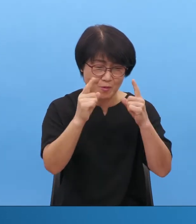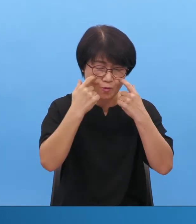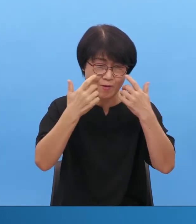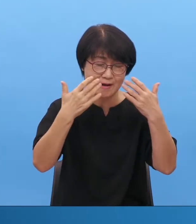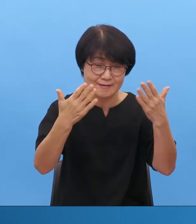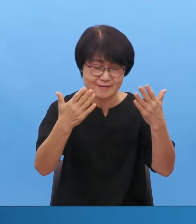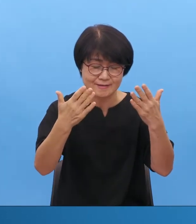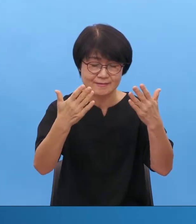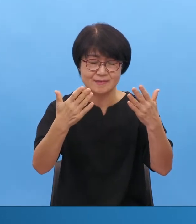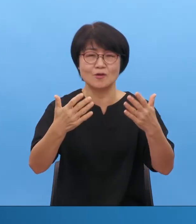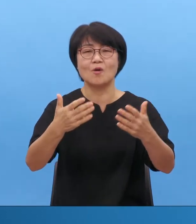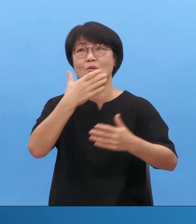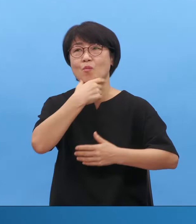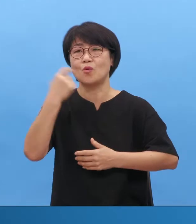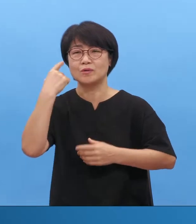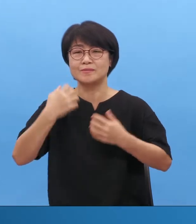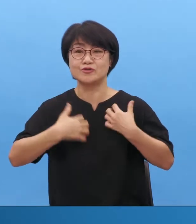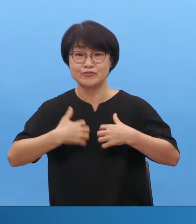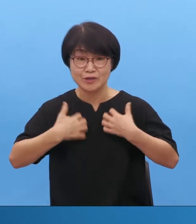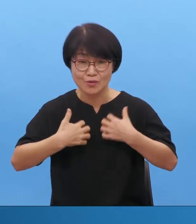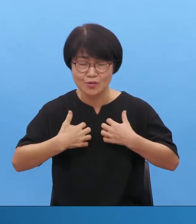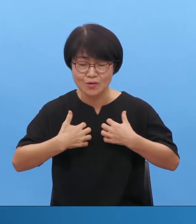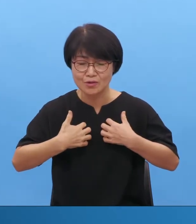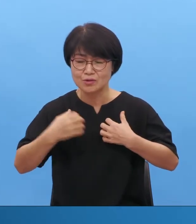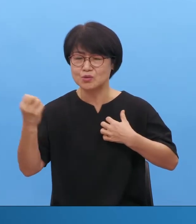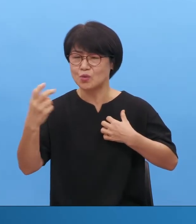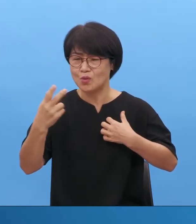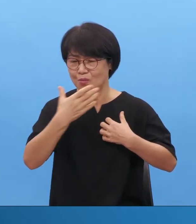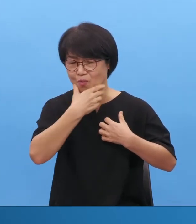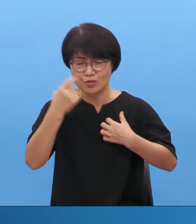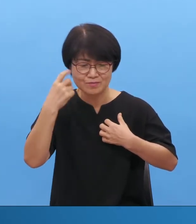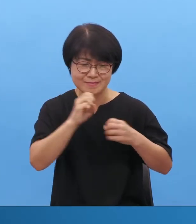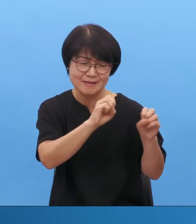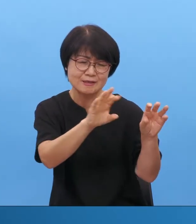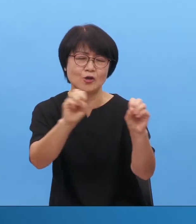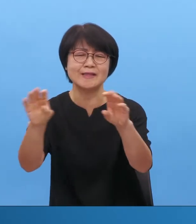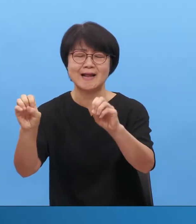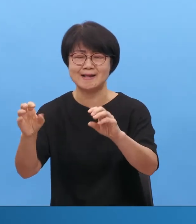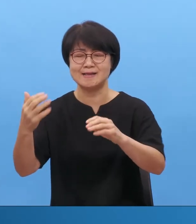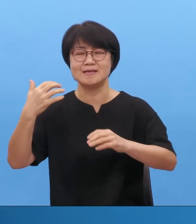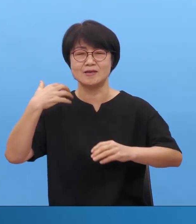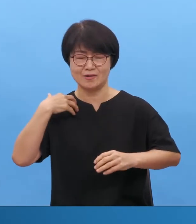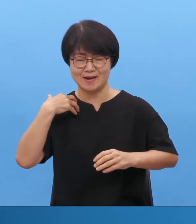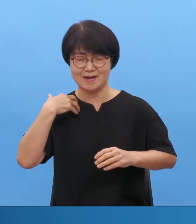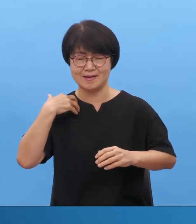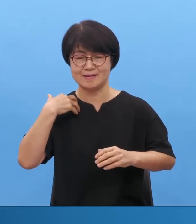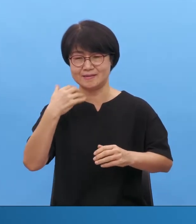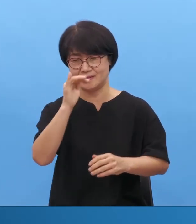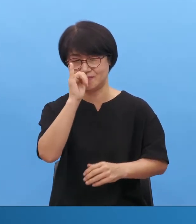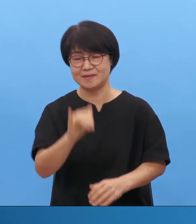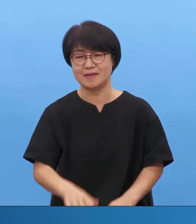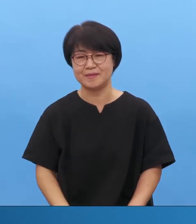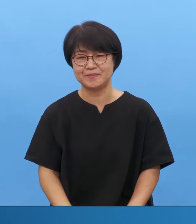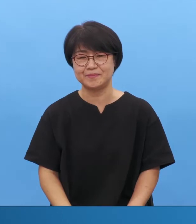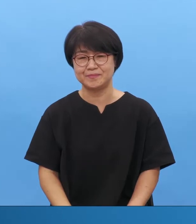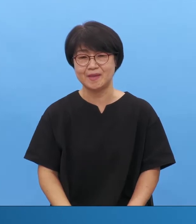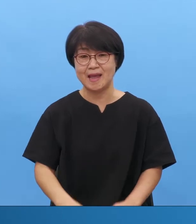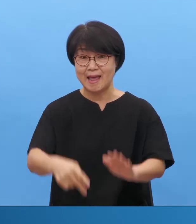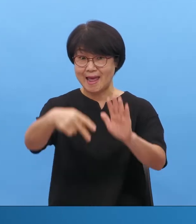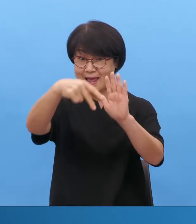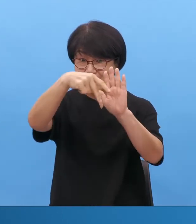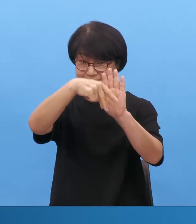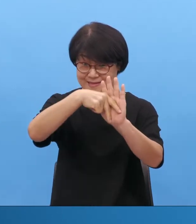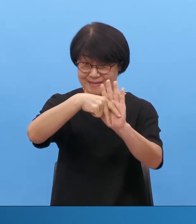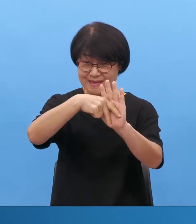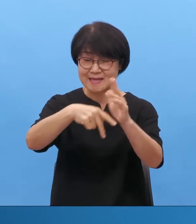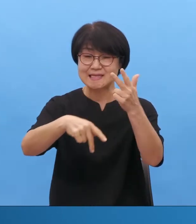in other things and not this, but we as the watchmen must restore, enjoy, and transmit the gospel. 그래서 이사야 7장 14절에 임마누엘이라는